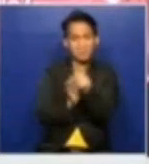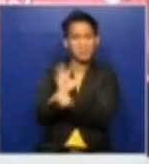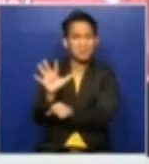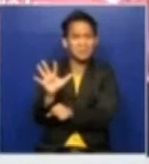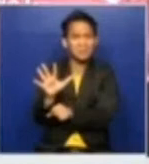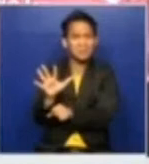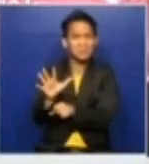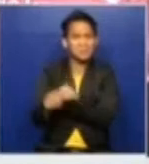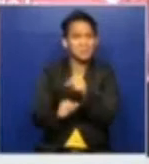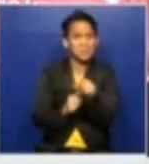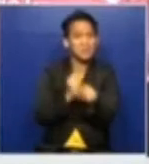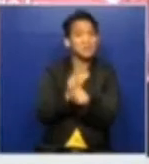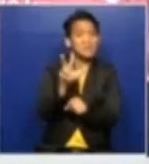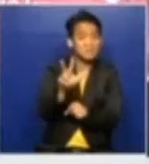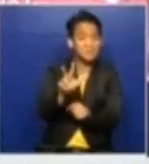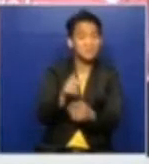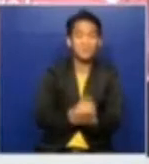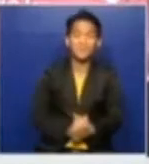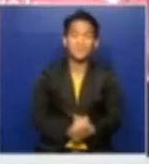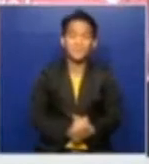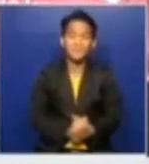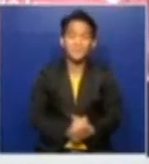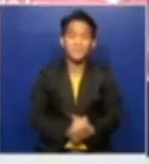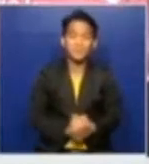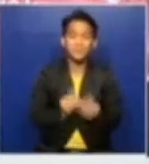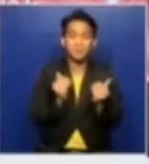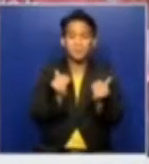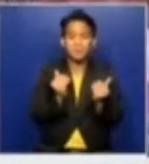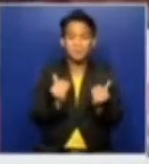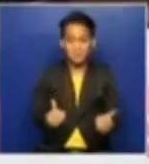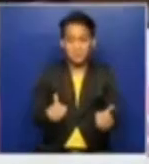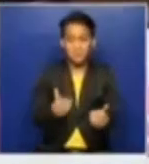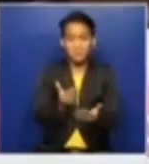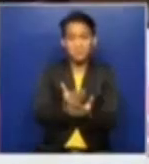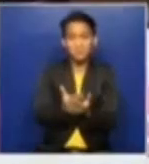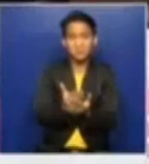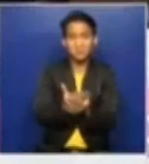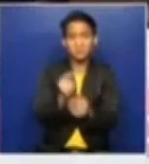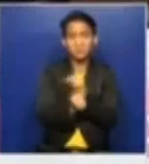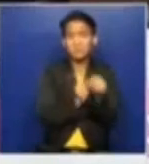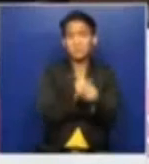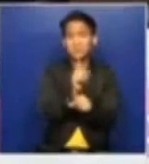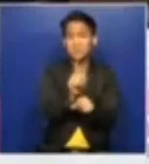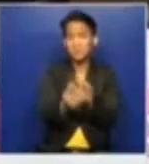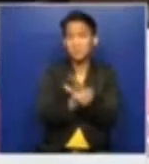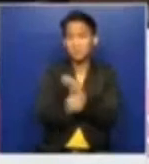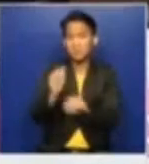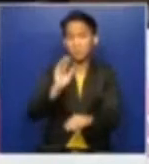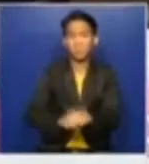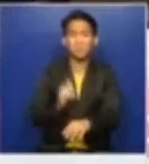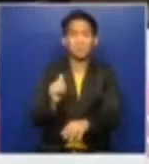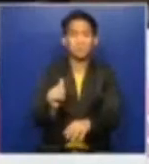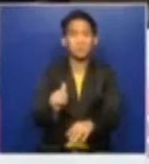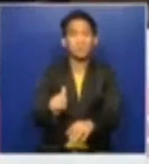3ปีแต่ปัจจุบันนี้เงินที่จะเขาจะได้เนี่ยจาก1ปีจากชำนาญการเป็นพิเศษต้องใช้เว